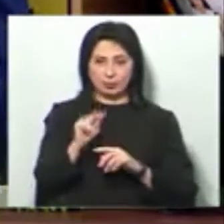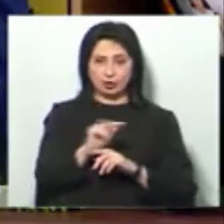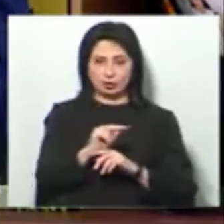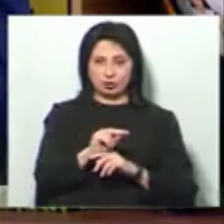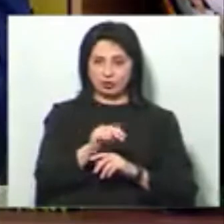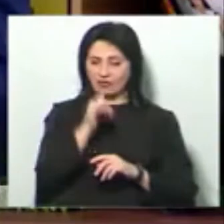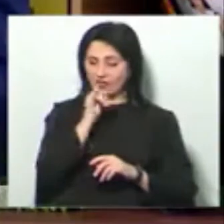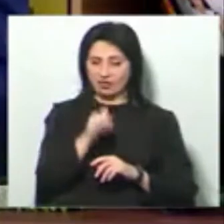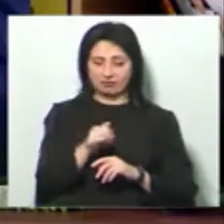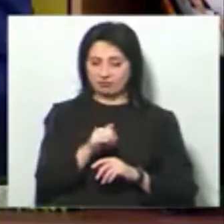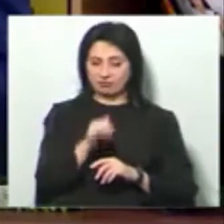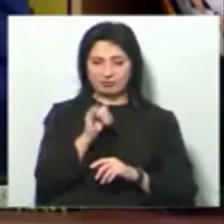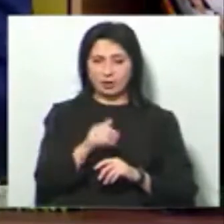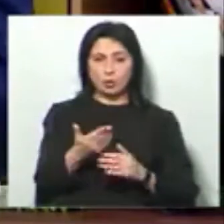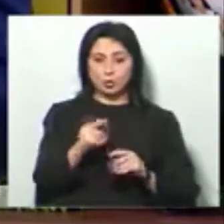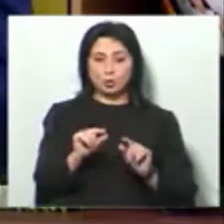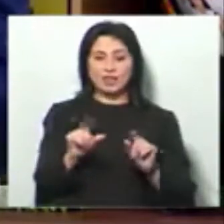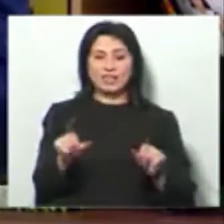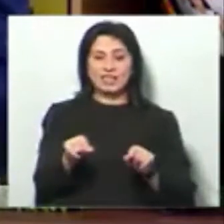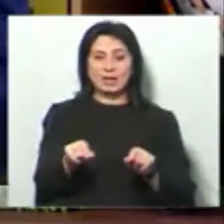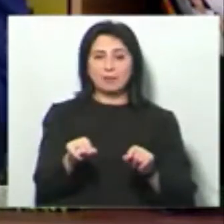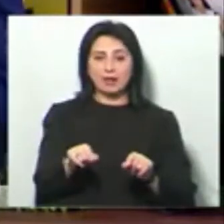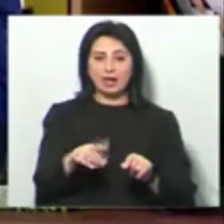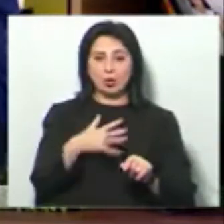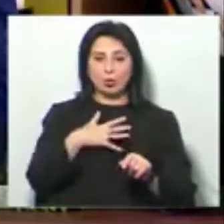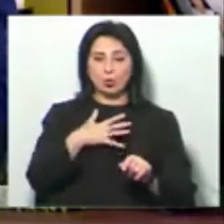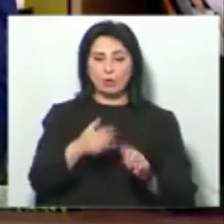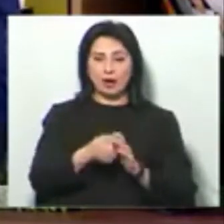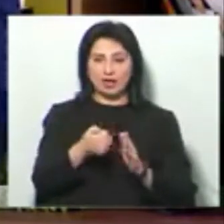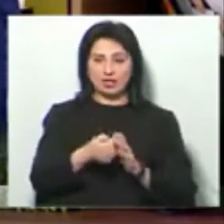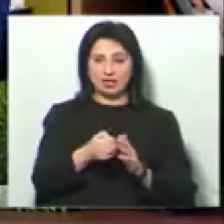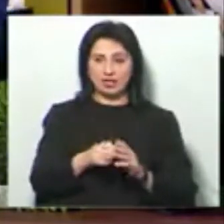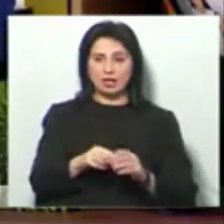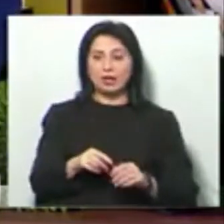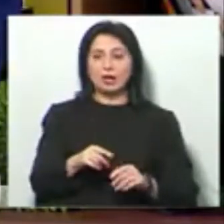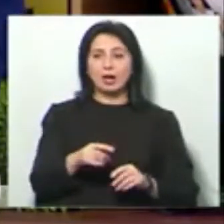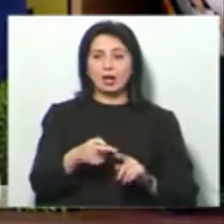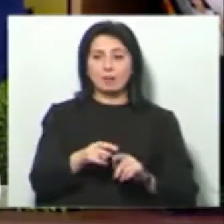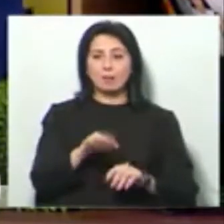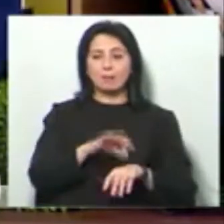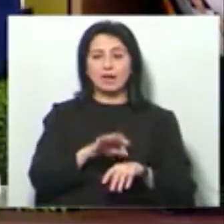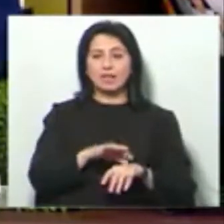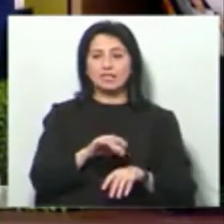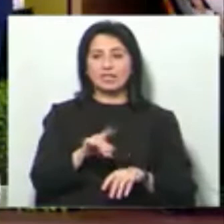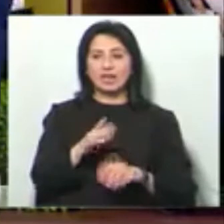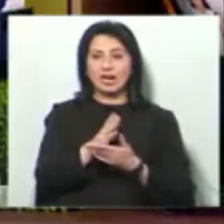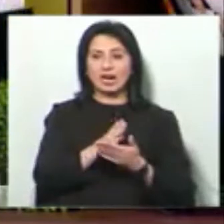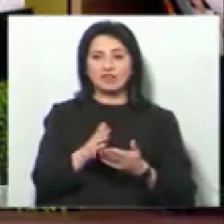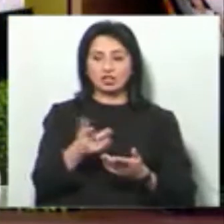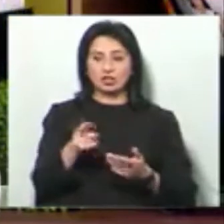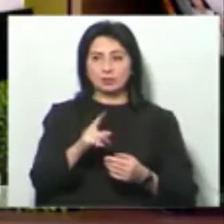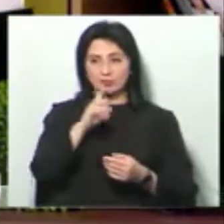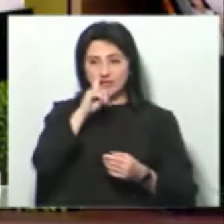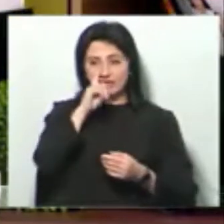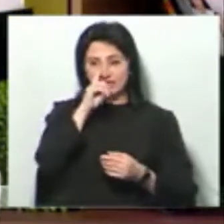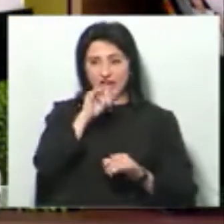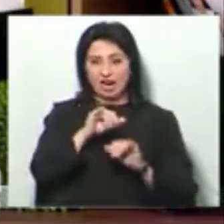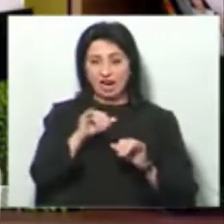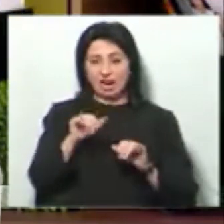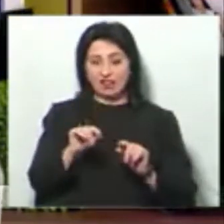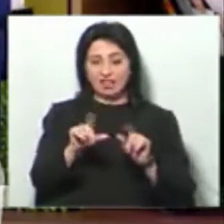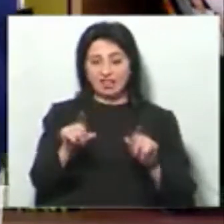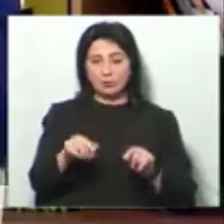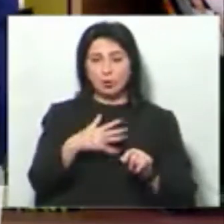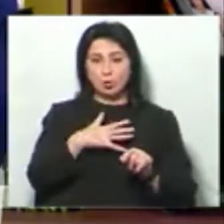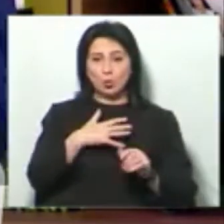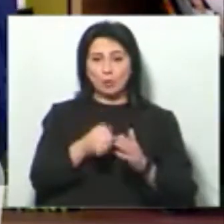ვერ ჩარევით ვერ შეიძლება მოხდეს ამის კომპენსაცია და პაციენტების რაღაცნაირად თუნდაც მწვავედ განვითარებულ თირკმის